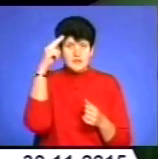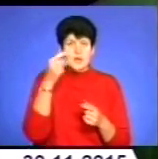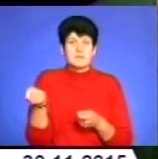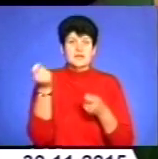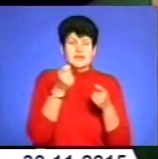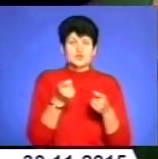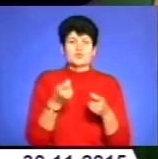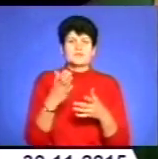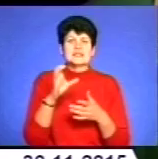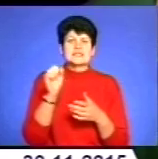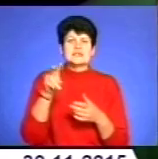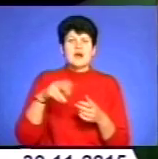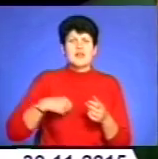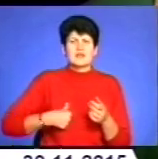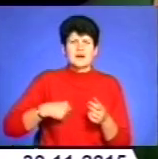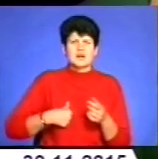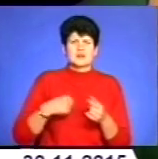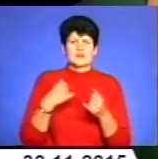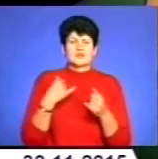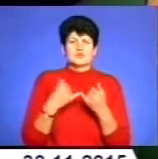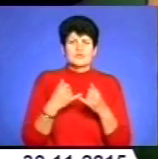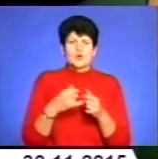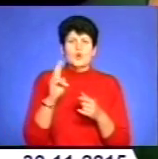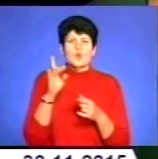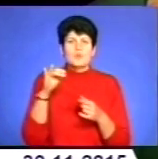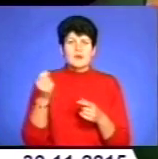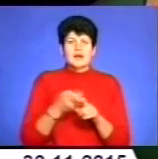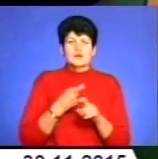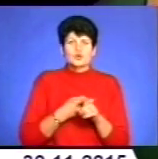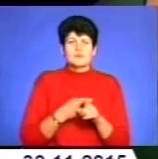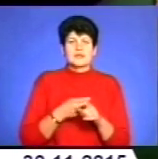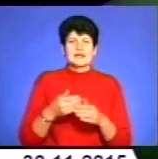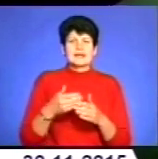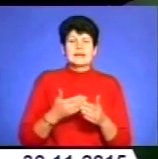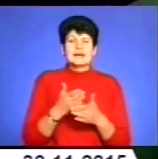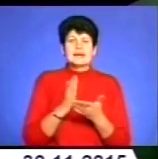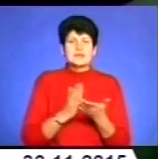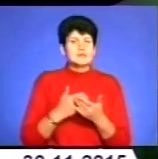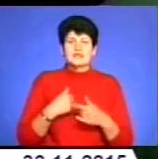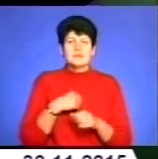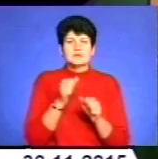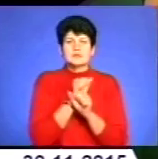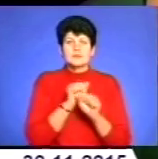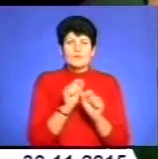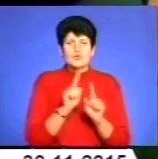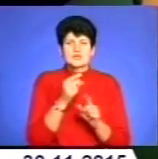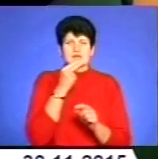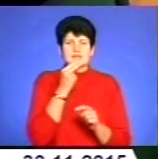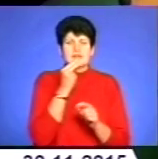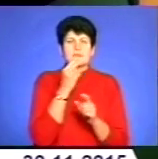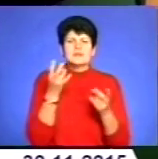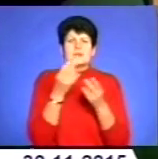сало обрізки жовтого, крупи, бараболь і хліба. Нам не можна кушати, нам такої жиденької, я тепер